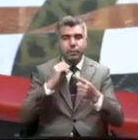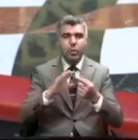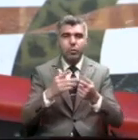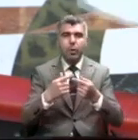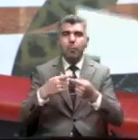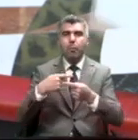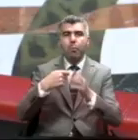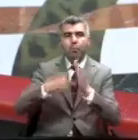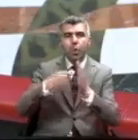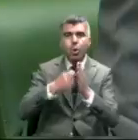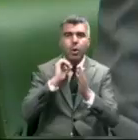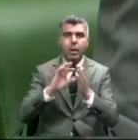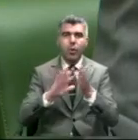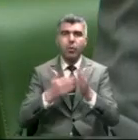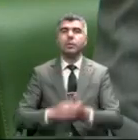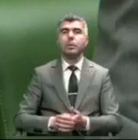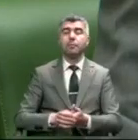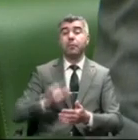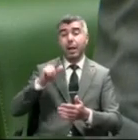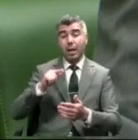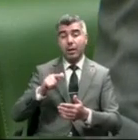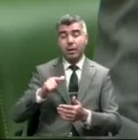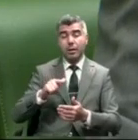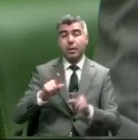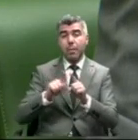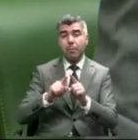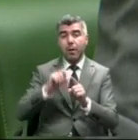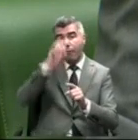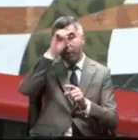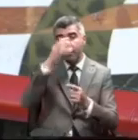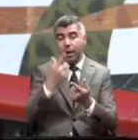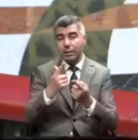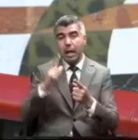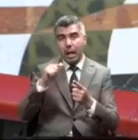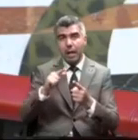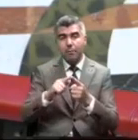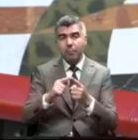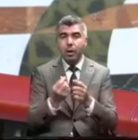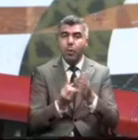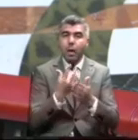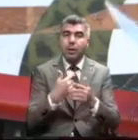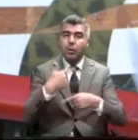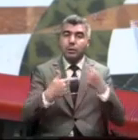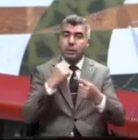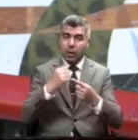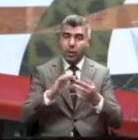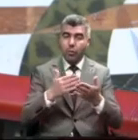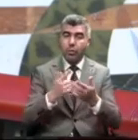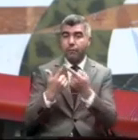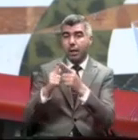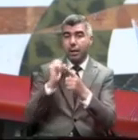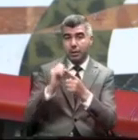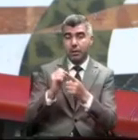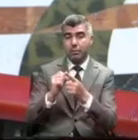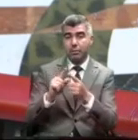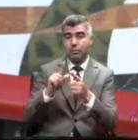هذا المجال بالنسبه للكوبالت والمنجنيز بالنسبه ايضا للفوسفات كاين مواد اخرى بحال اللي كتشتغل